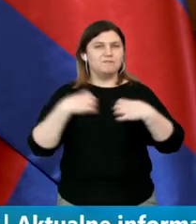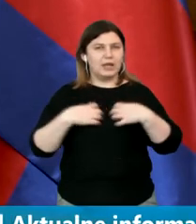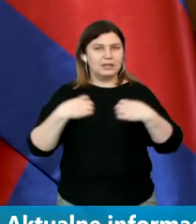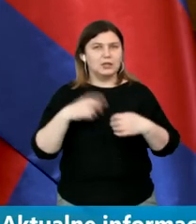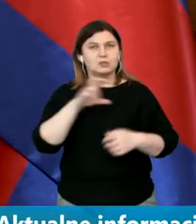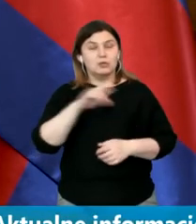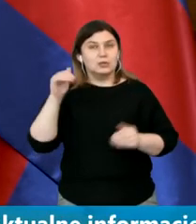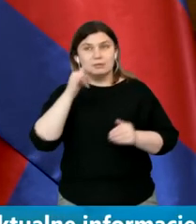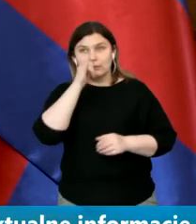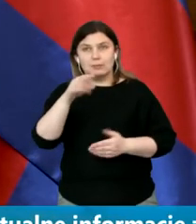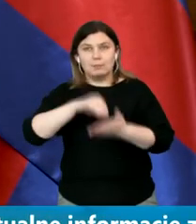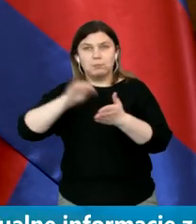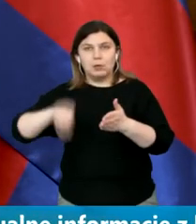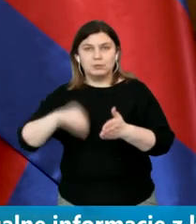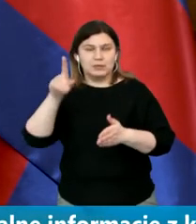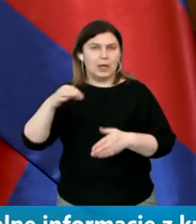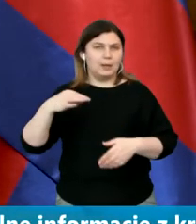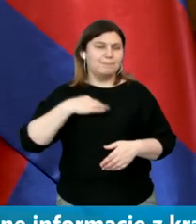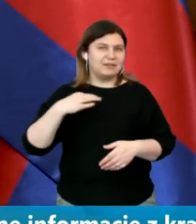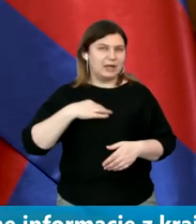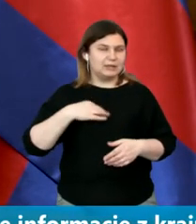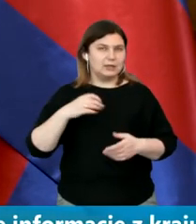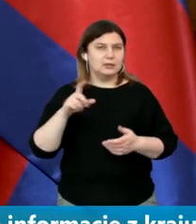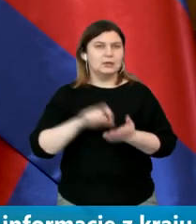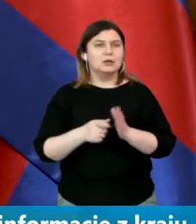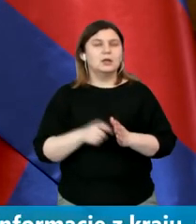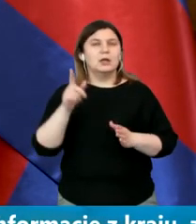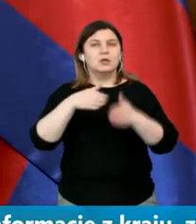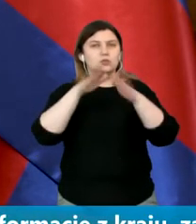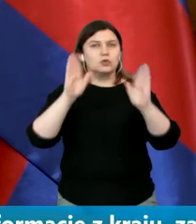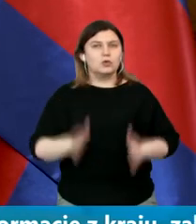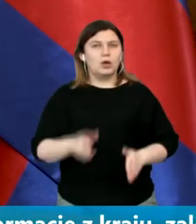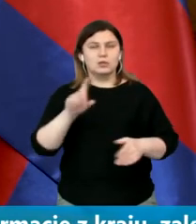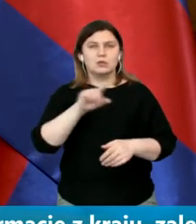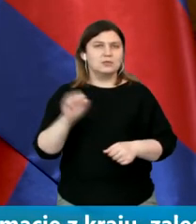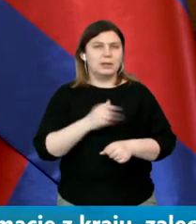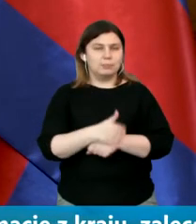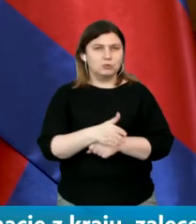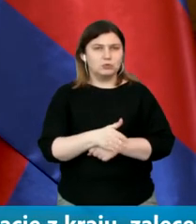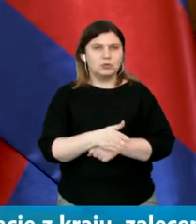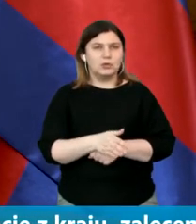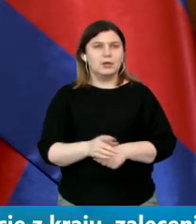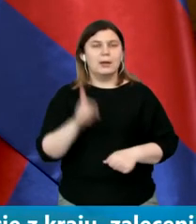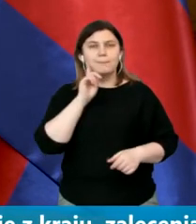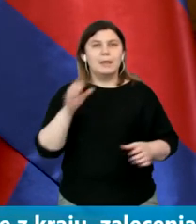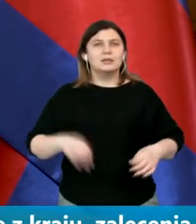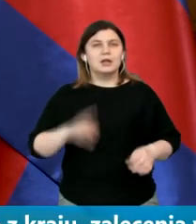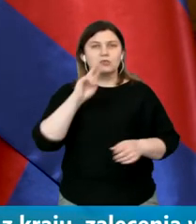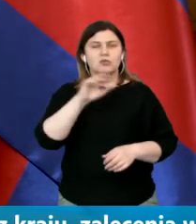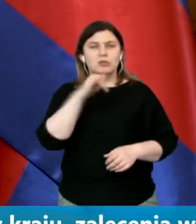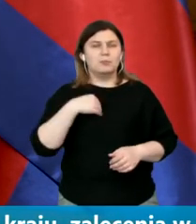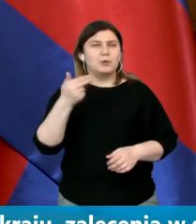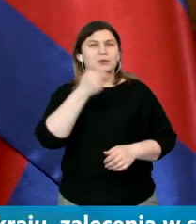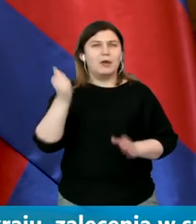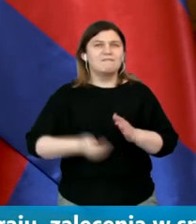z prywatnym gabinetem na dyżurowanie? Plan utworzenia za 2 lata nowego schronisku to za późno. Panie Krzysztofie, ten temat był wielokrotnie tutaj